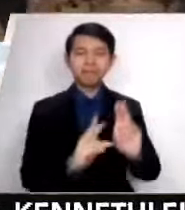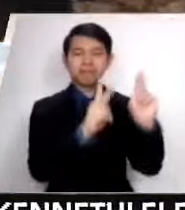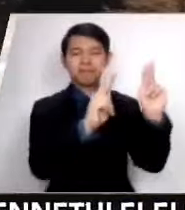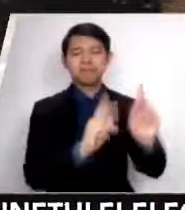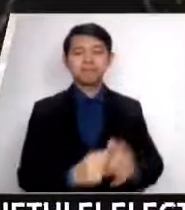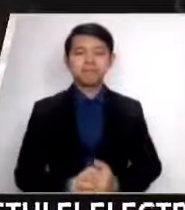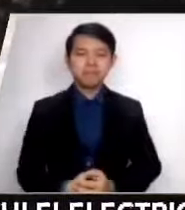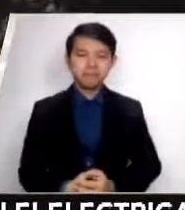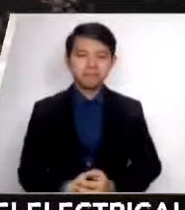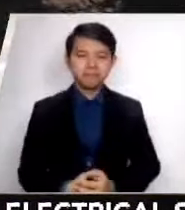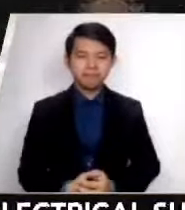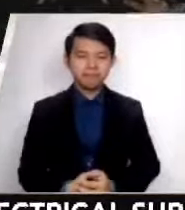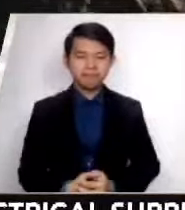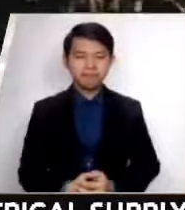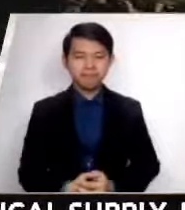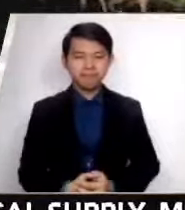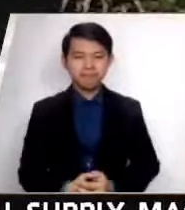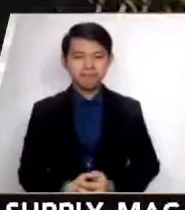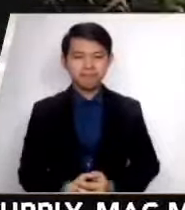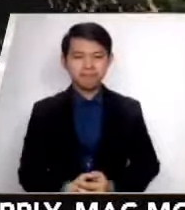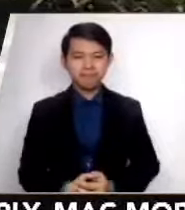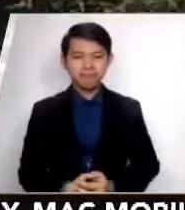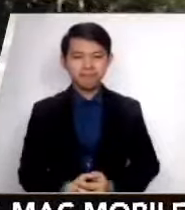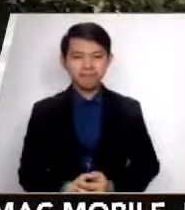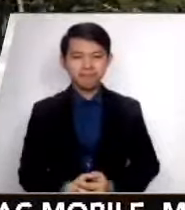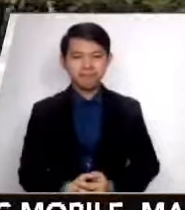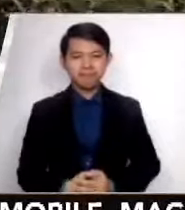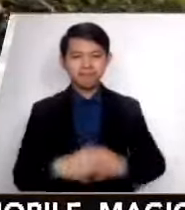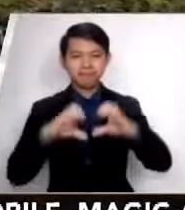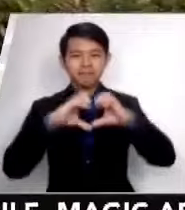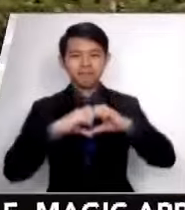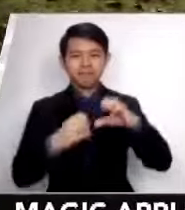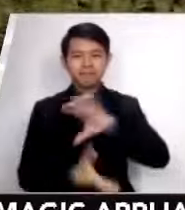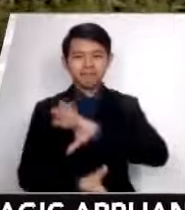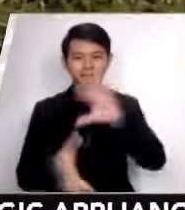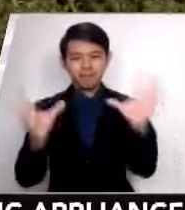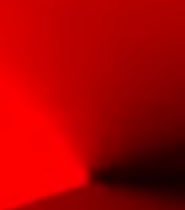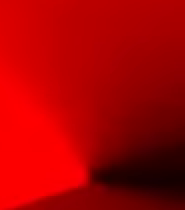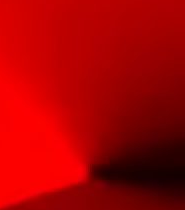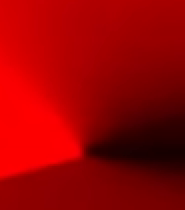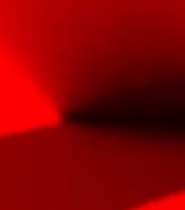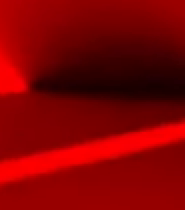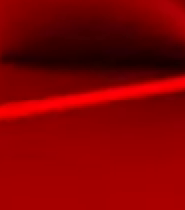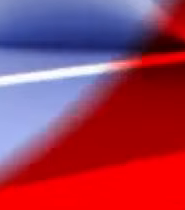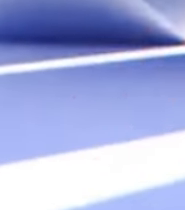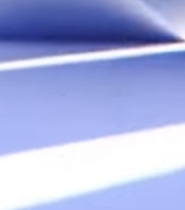Marisol Abdurrahman, nagbabalita para sa GMA Integrated News.